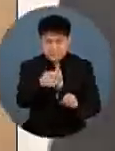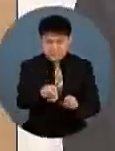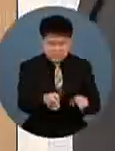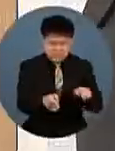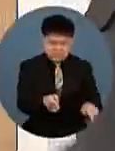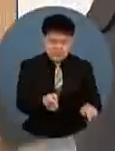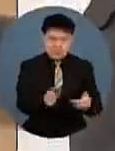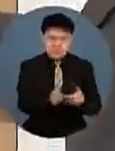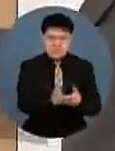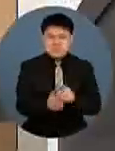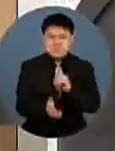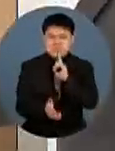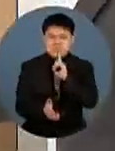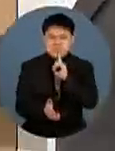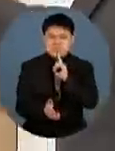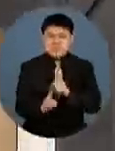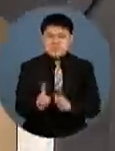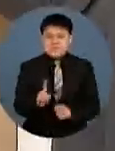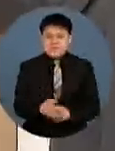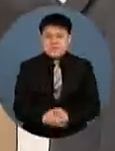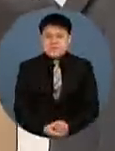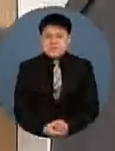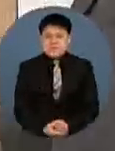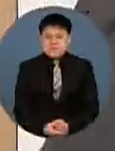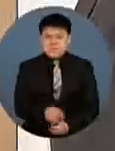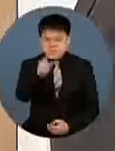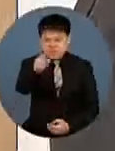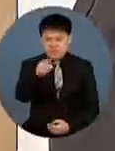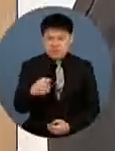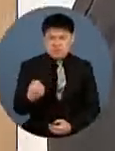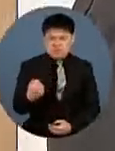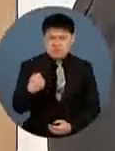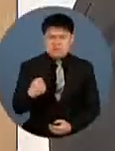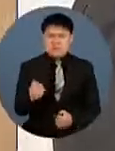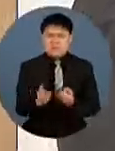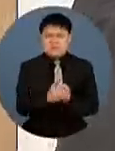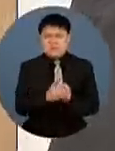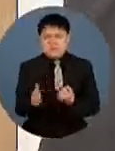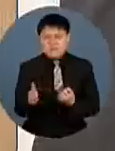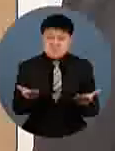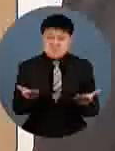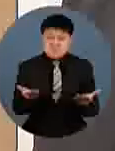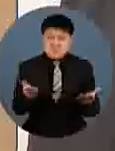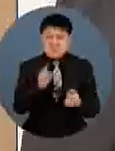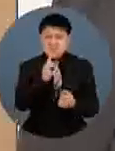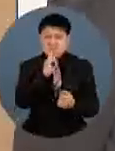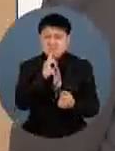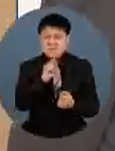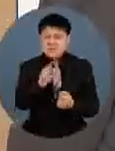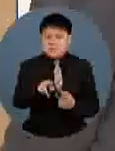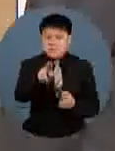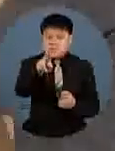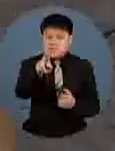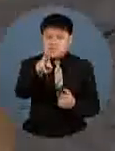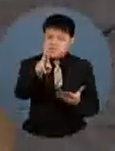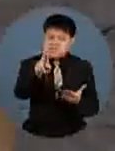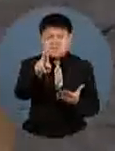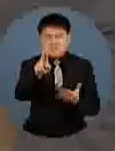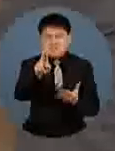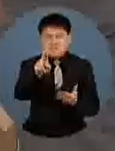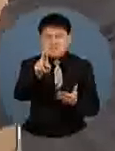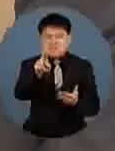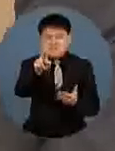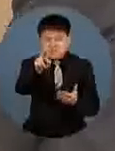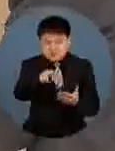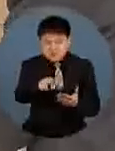가버립니다. 그럼 이게 중복에다가 이게 견실하기 때문에 그렇죠. 남는 게 없죠. 뭐 이런 식으로 가 있으면 모르겠지만 그건 또 뛰어 들어간